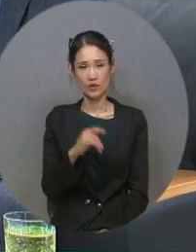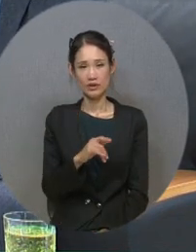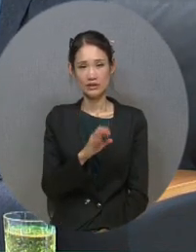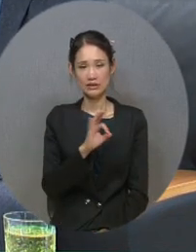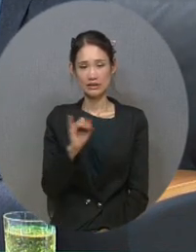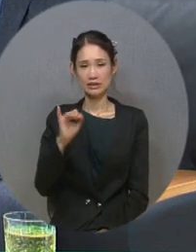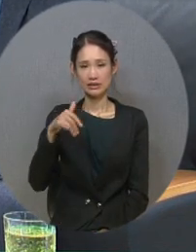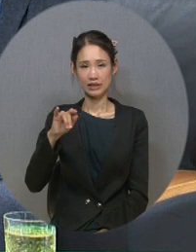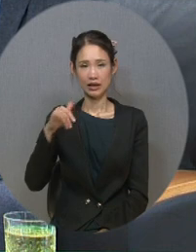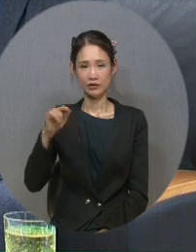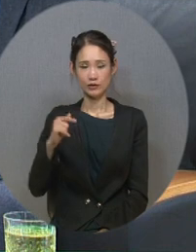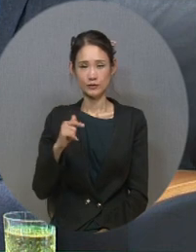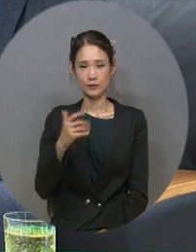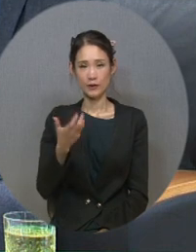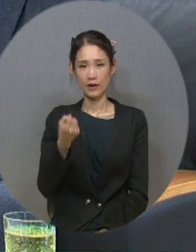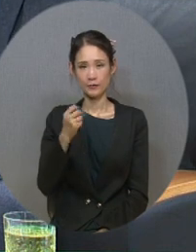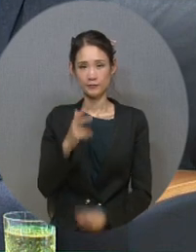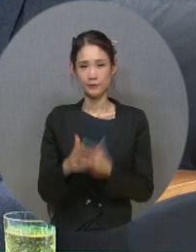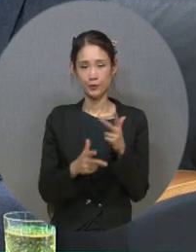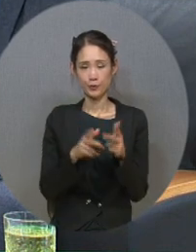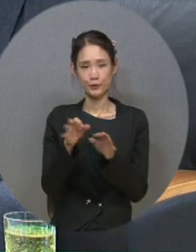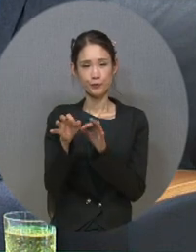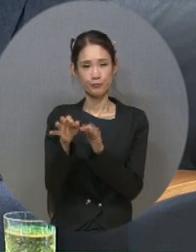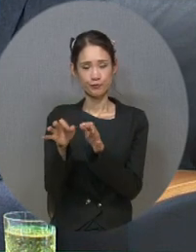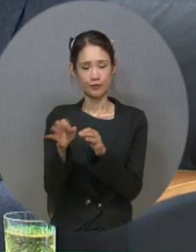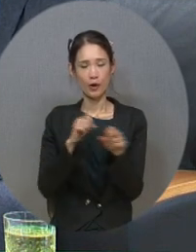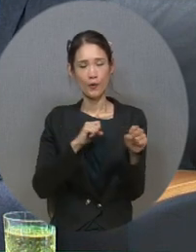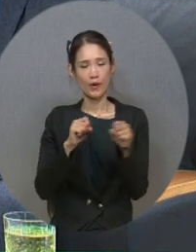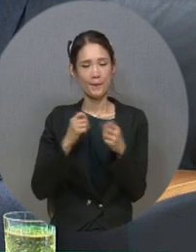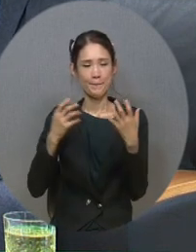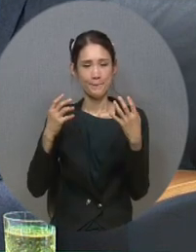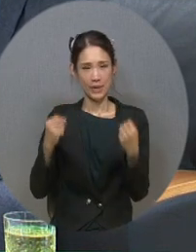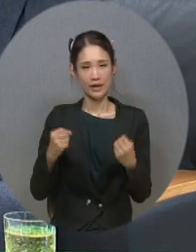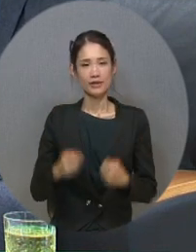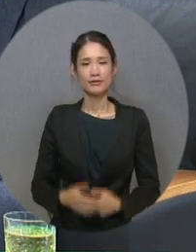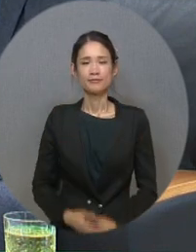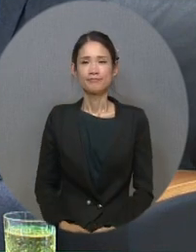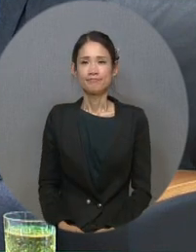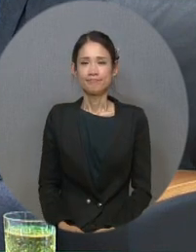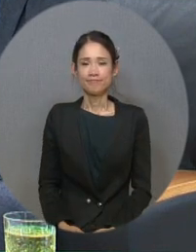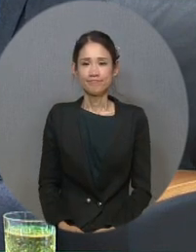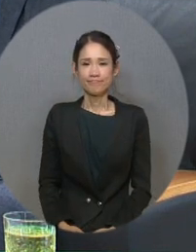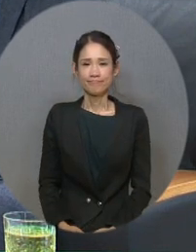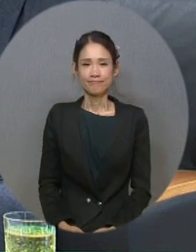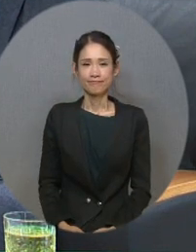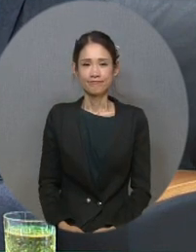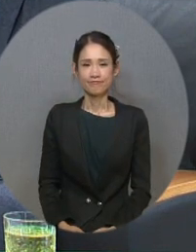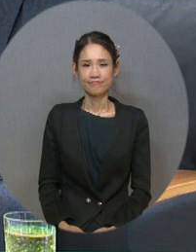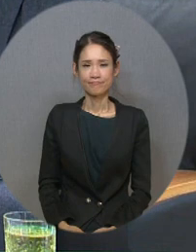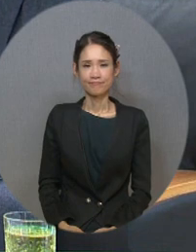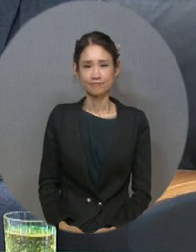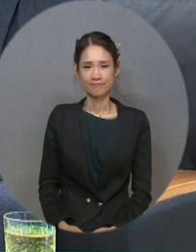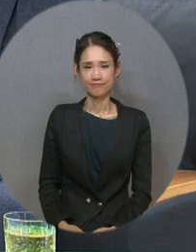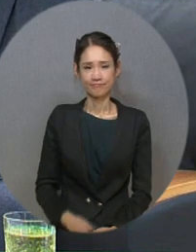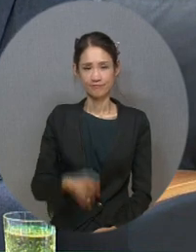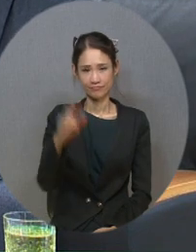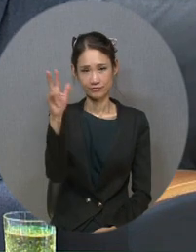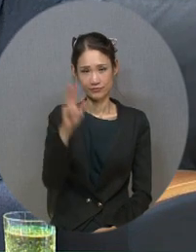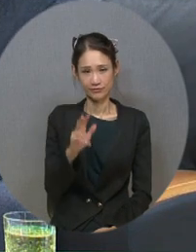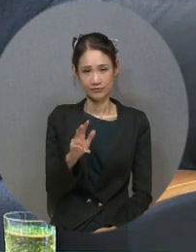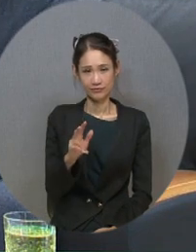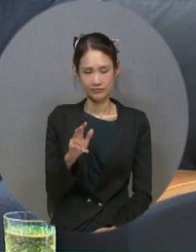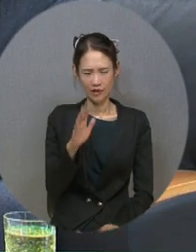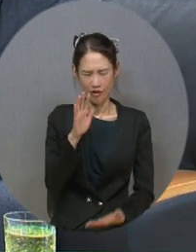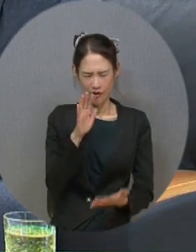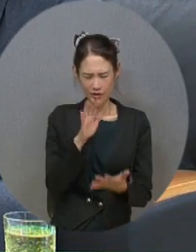전지의 소재 산업이 투자가 활발하게 지금 재개되고 있는데요. 네. 전국적인 핫